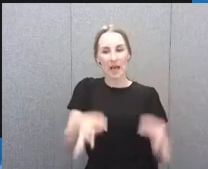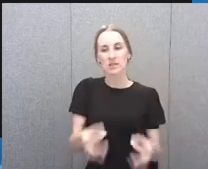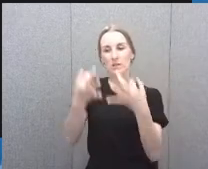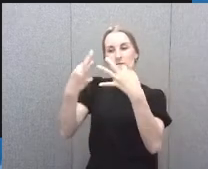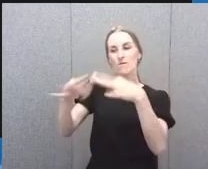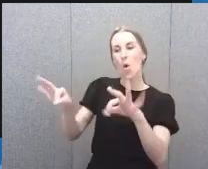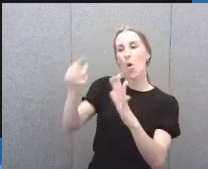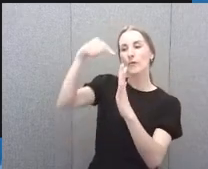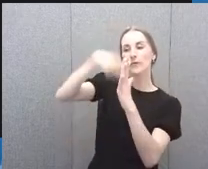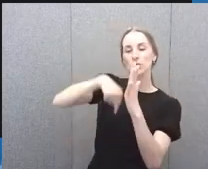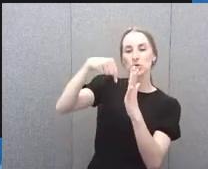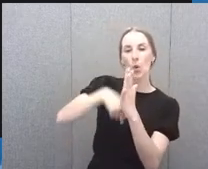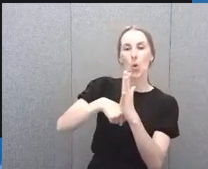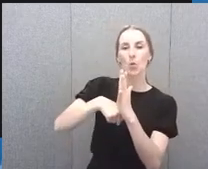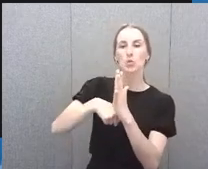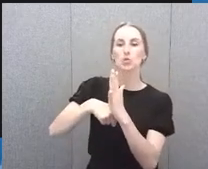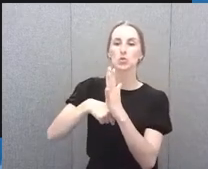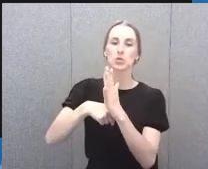Она